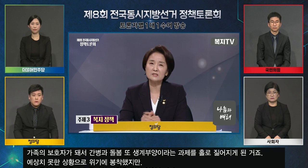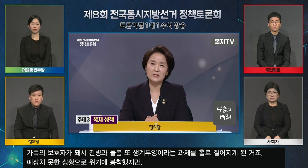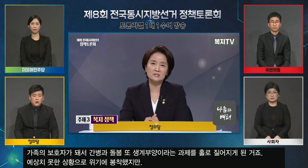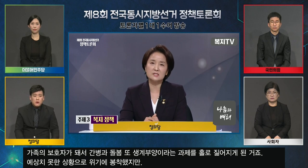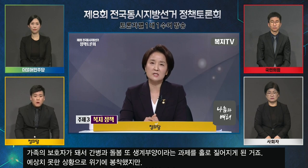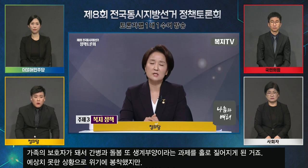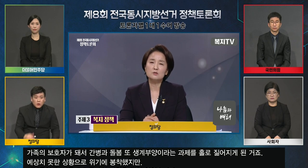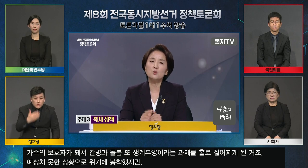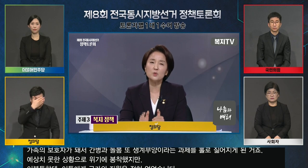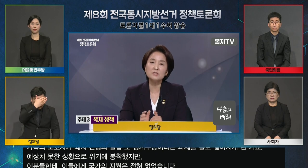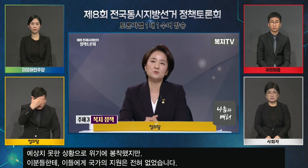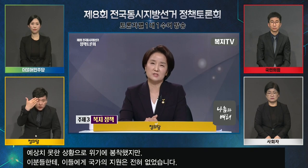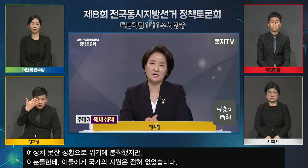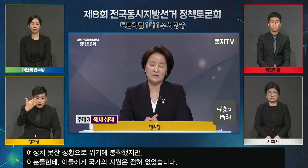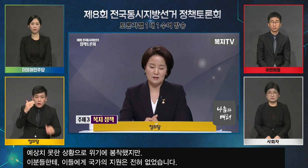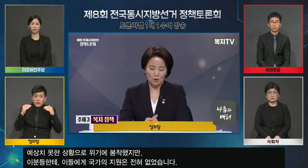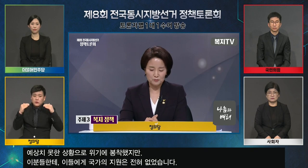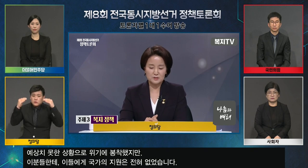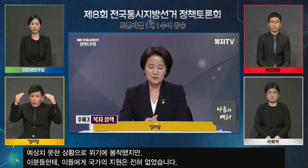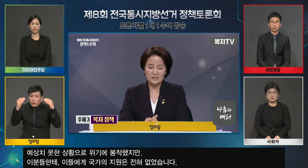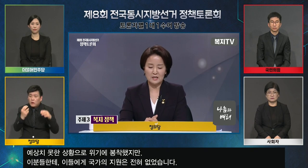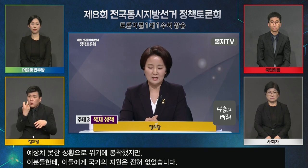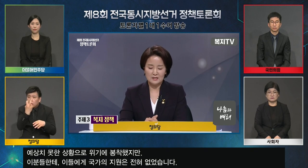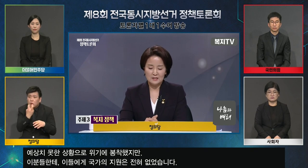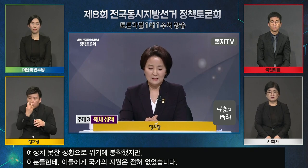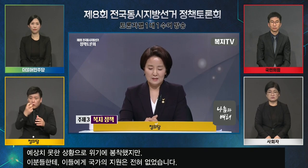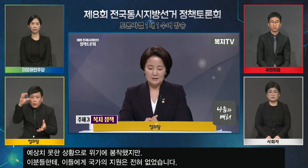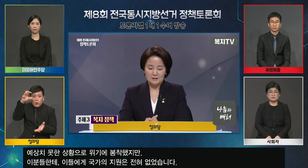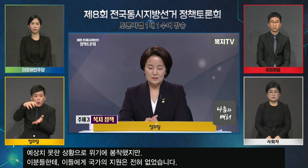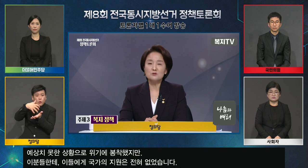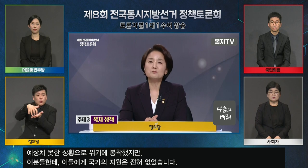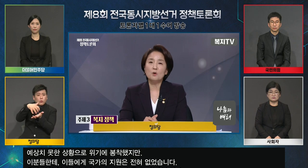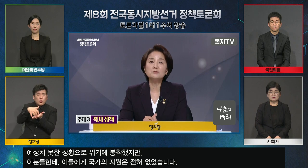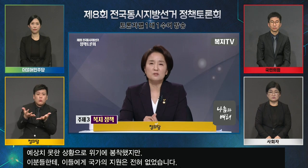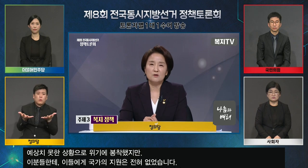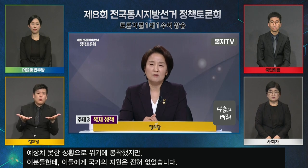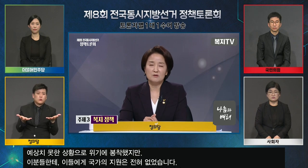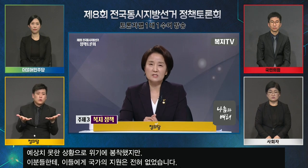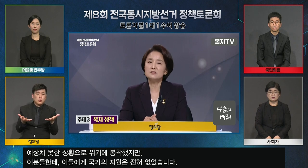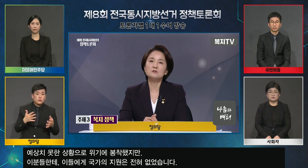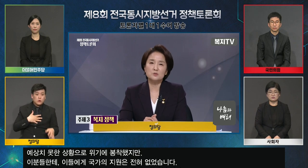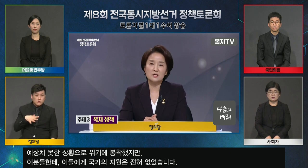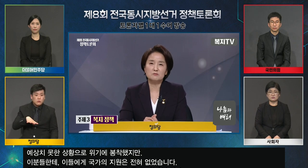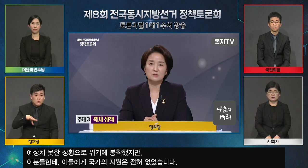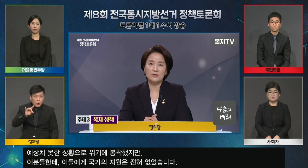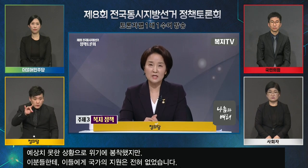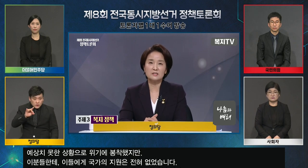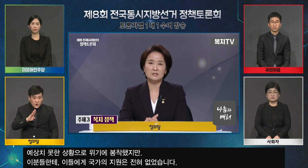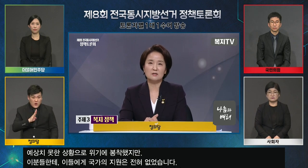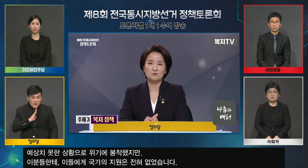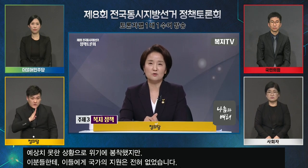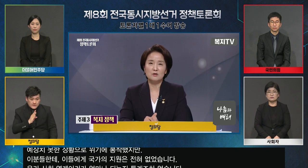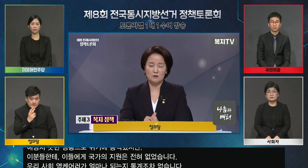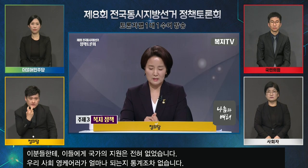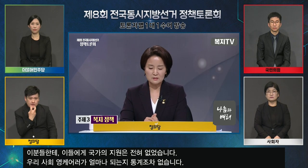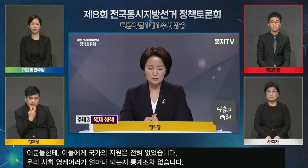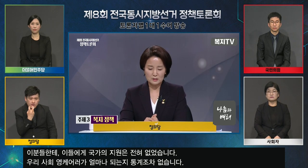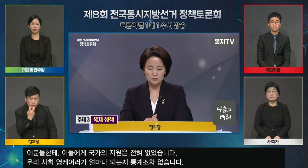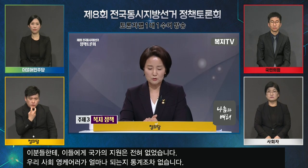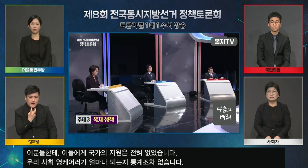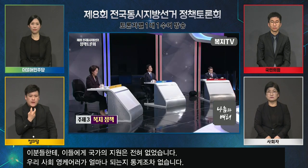얼마나 되는지 통계조차 없습니다. 저는 먼저 실태조사부터 해야 된다고